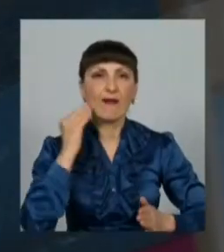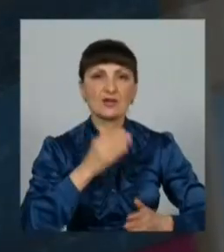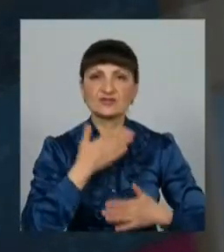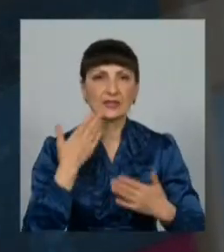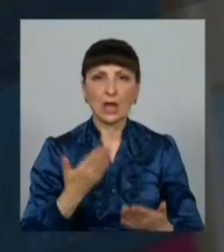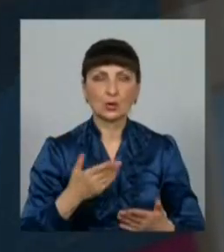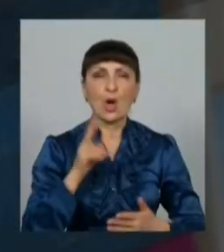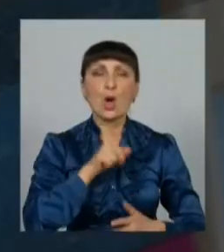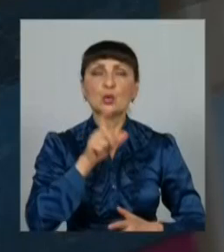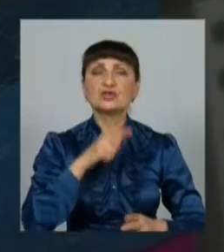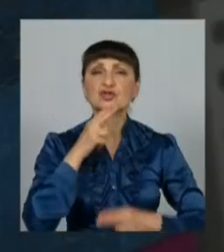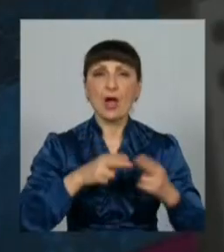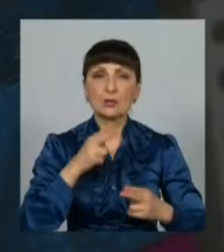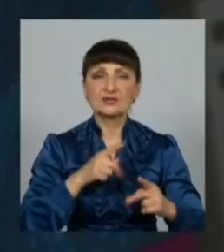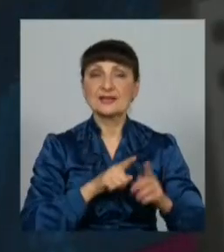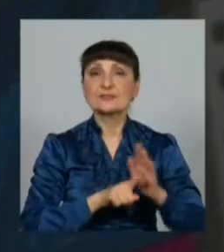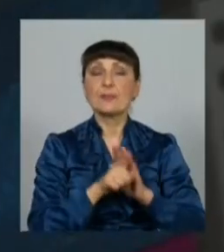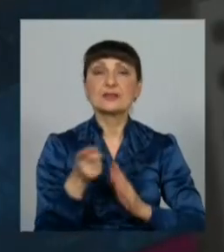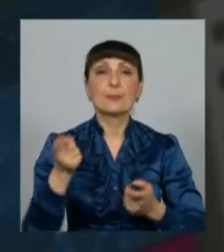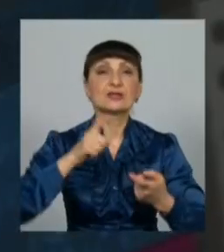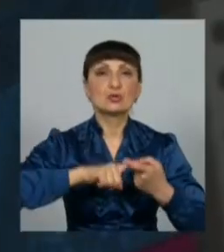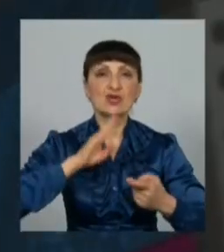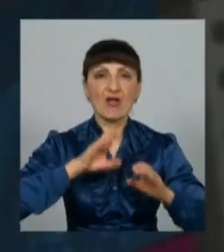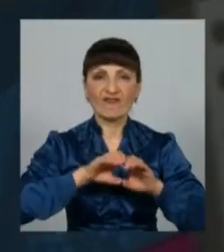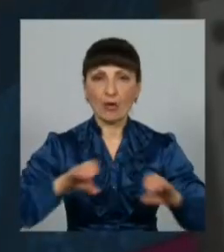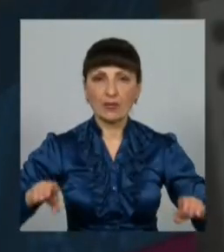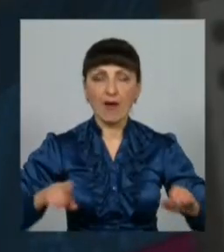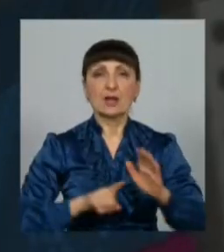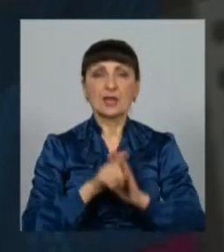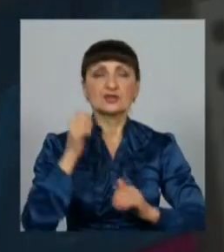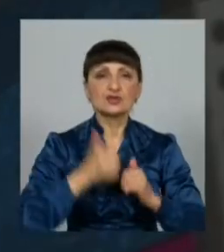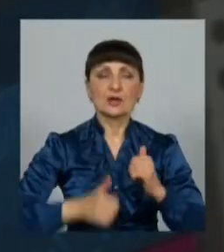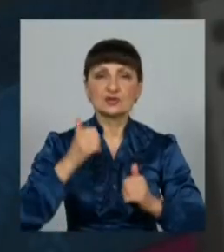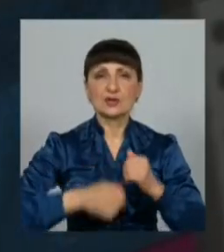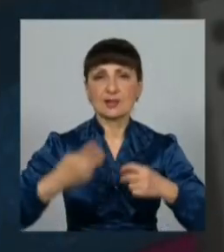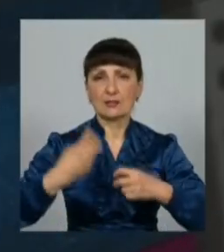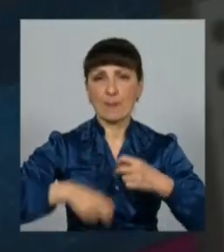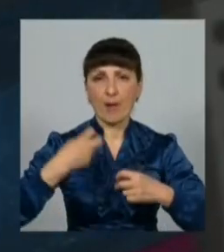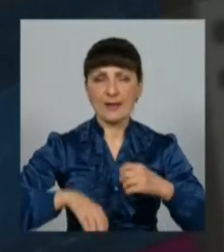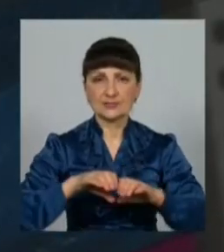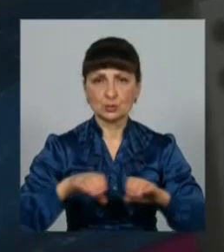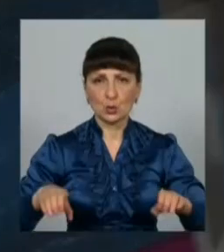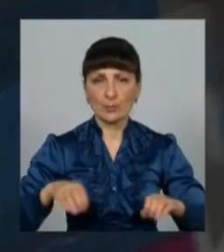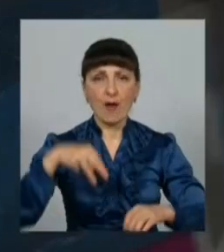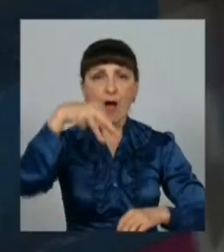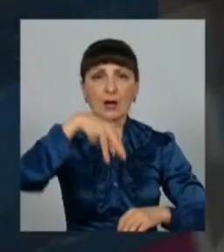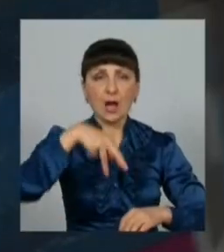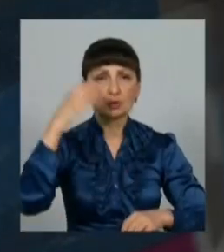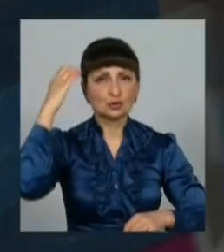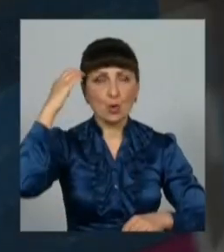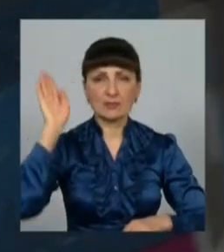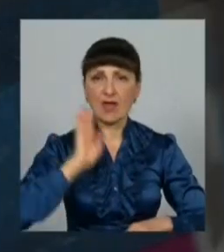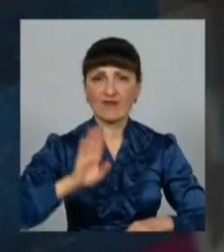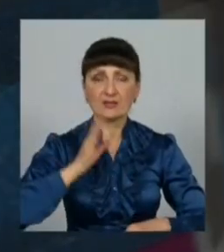воды. Люди жалуются, что с момента подключения к водопроводу начались частые прорывы. Из крана якобы течет черная